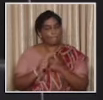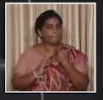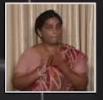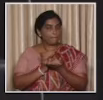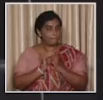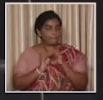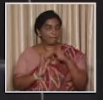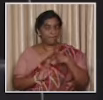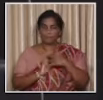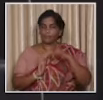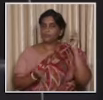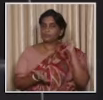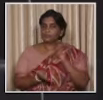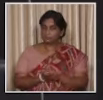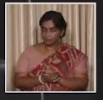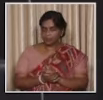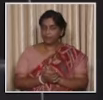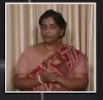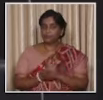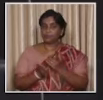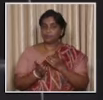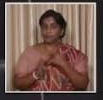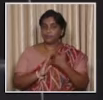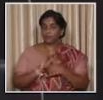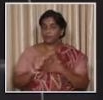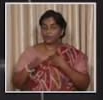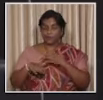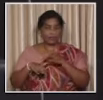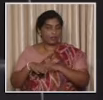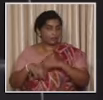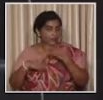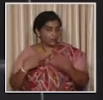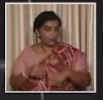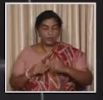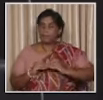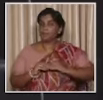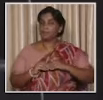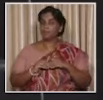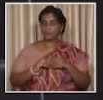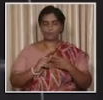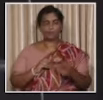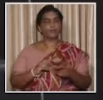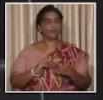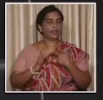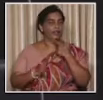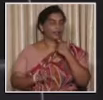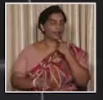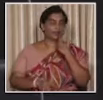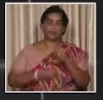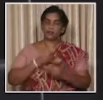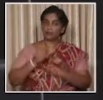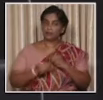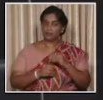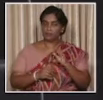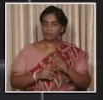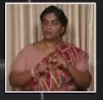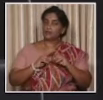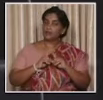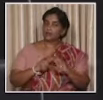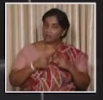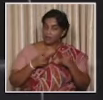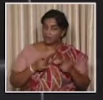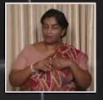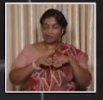தேயிலை தோட்டங்களிலும் ஏனைய ஏற்றுமதி உற்பத்திகளிலும் தங்களுடைய வியர்வையை சிந்தி